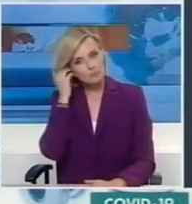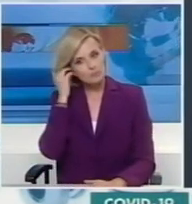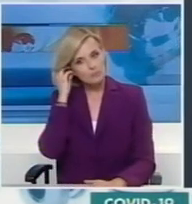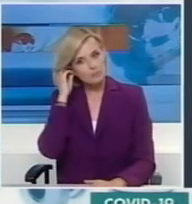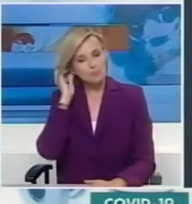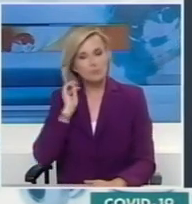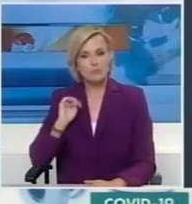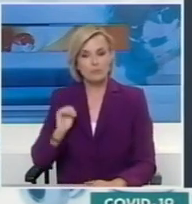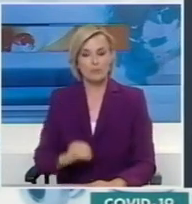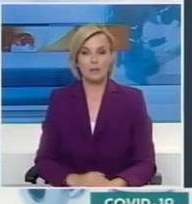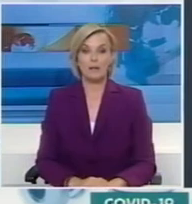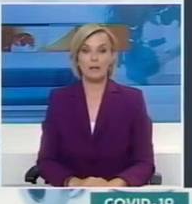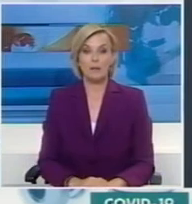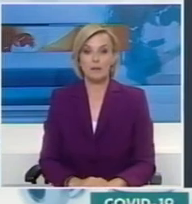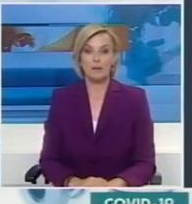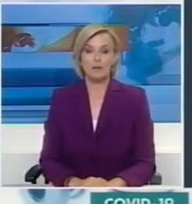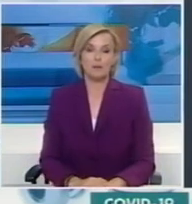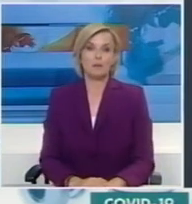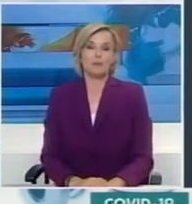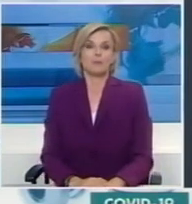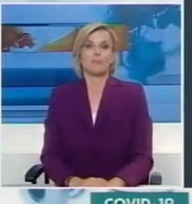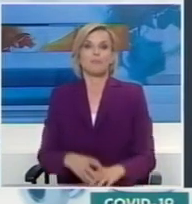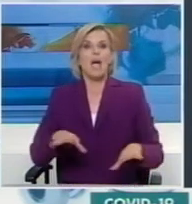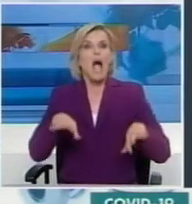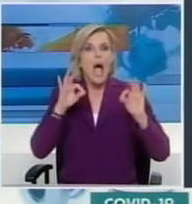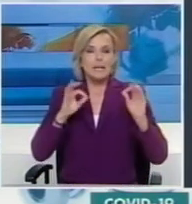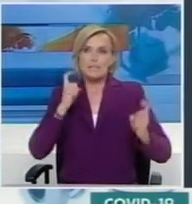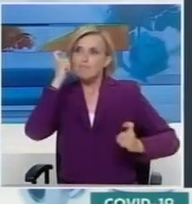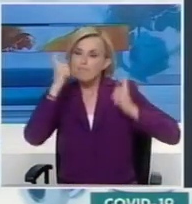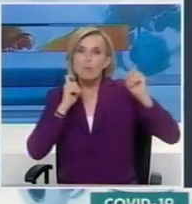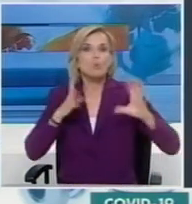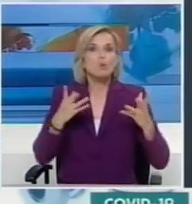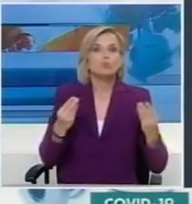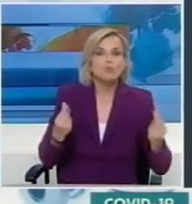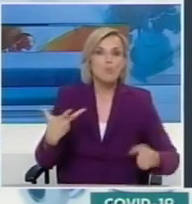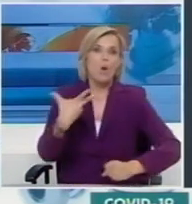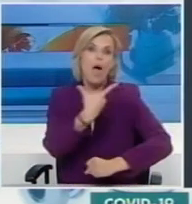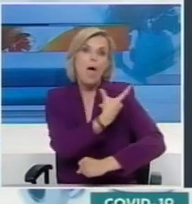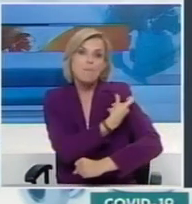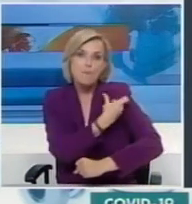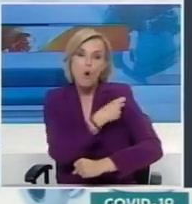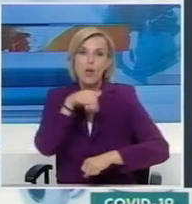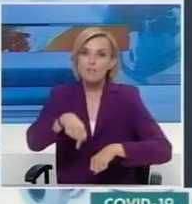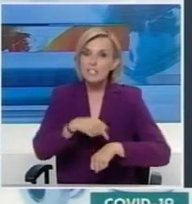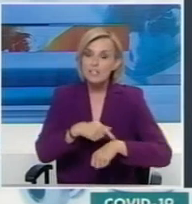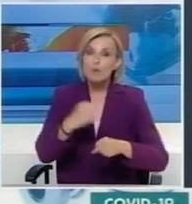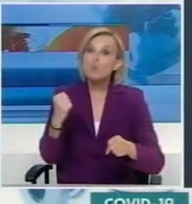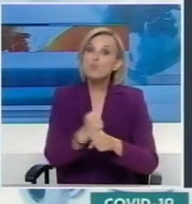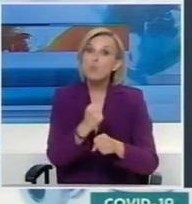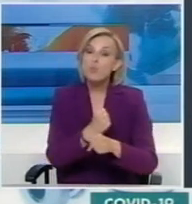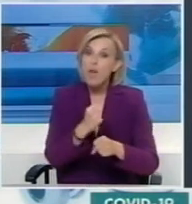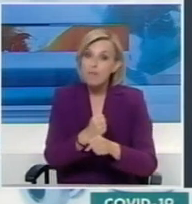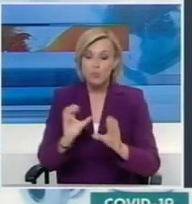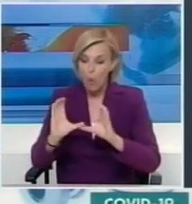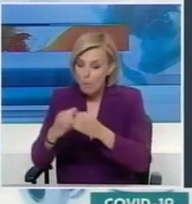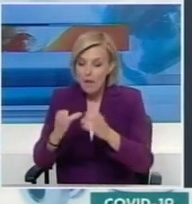Αυτή τη στιγμή, παρά κάποια θετικά αρχικά στοιχεία για τα εμβόλια που σας ανέφερα προηγουμένως, από κάποιες επιστημονικές ομάδες, όπως η ομάδα του Πανεπιστημίου της